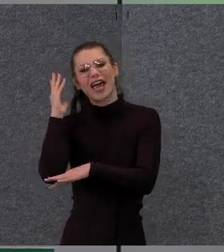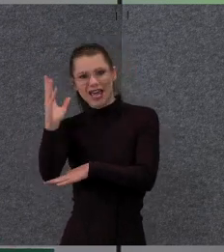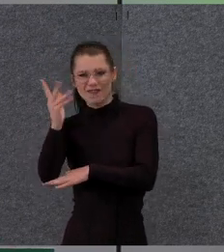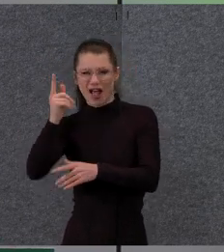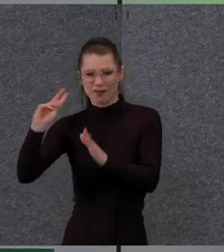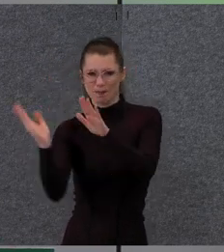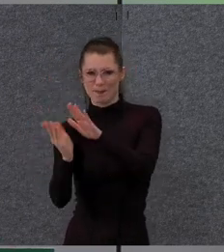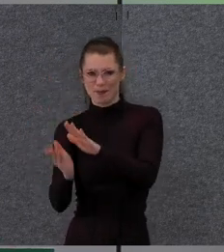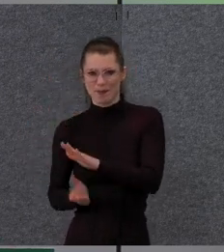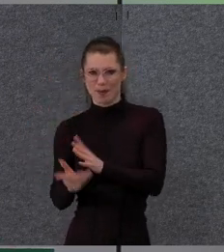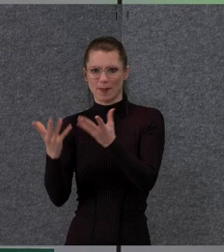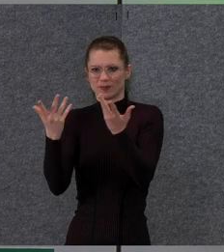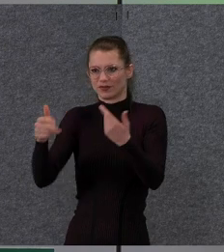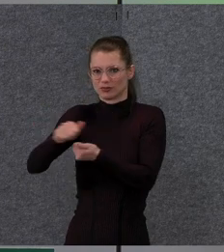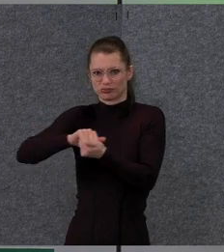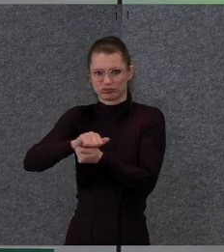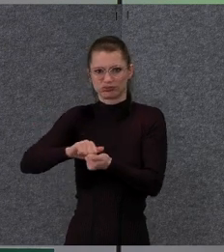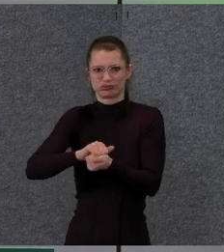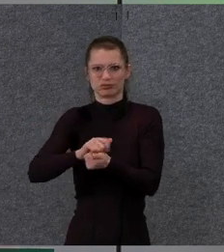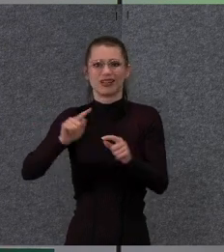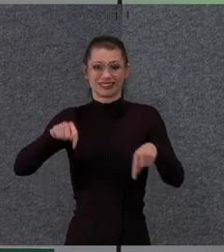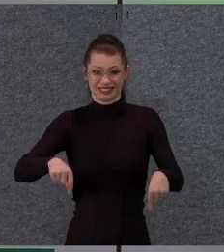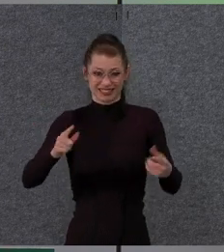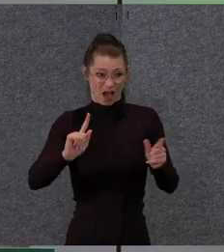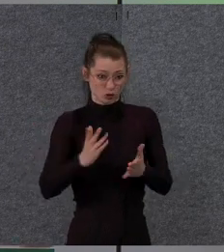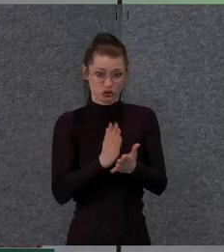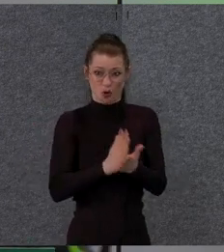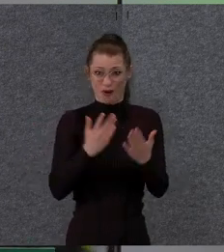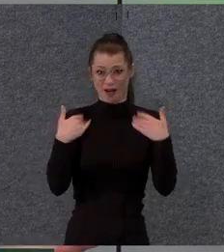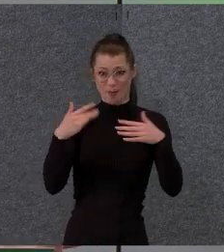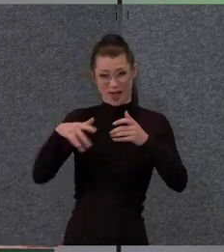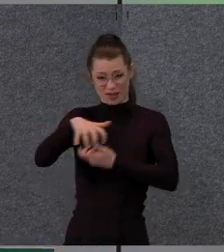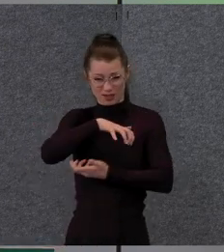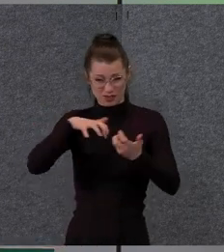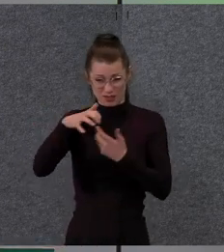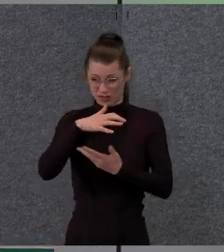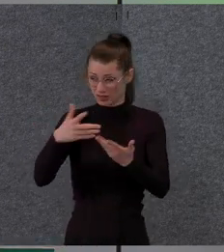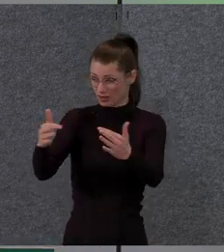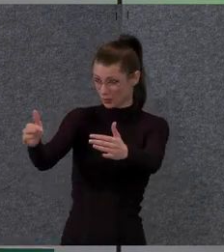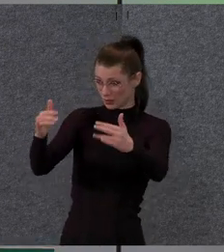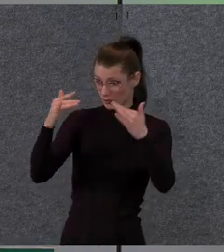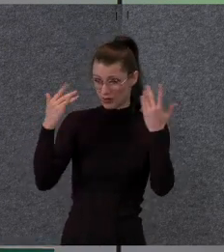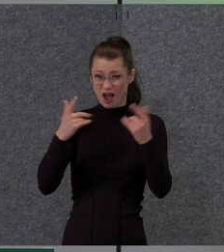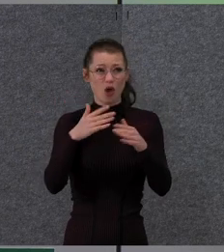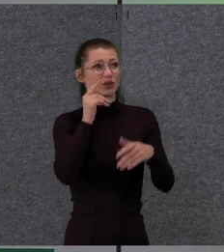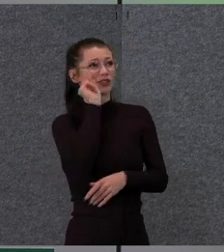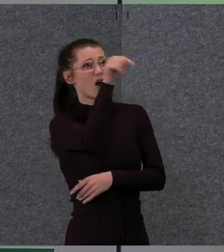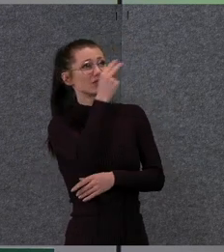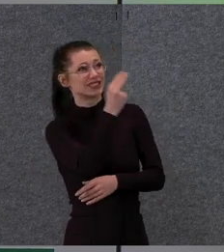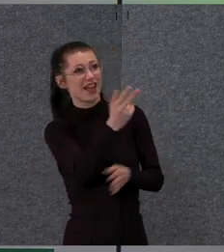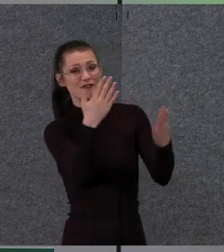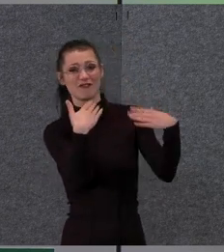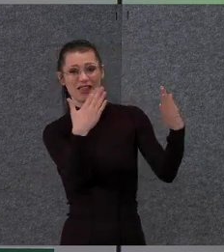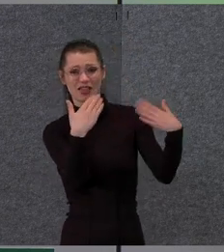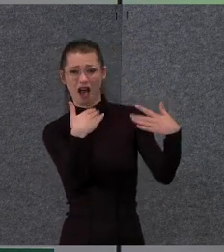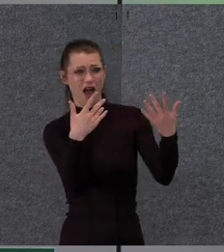Sauerland schlägt die Klimakrise längst zu. Wir erleben doch alle, dass das Wetter verrückt spielt und immer weniger Bienen